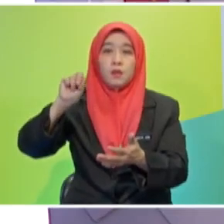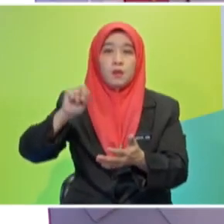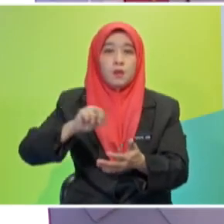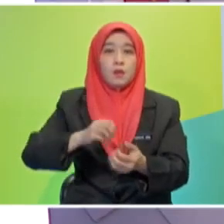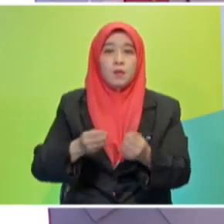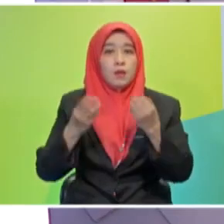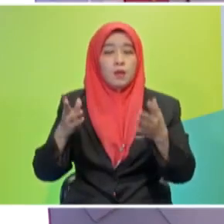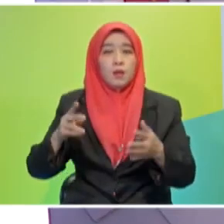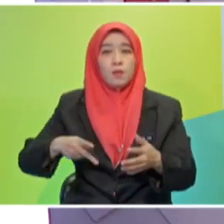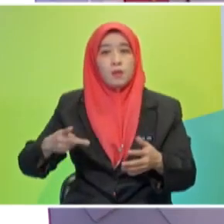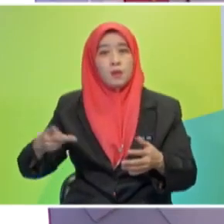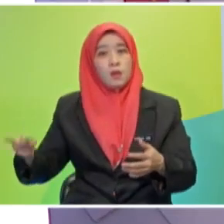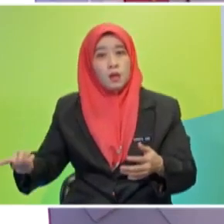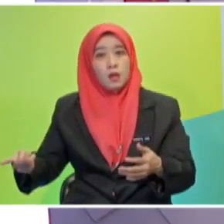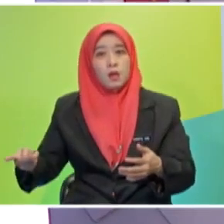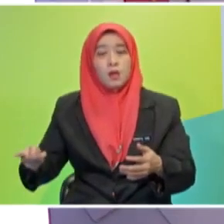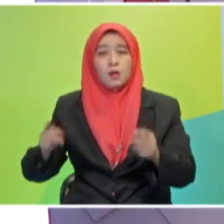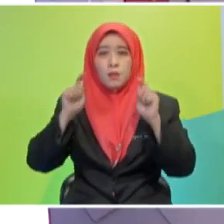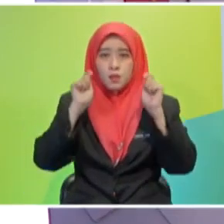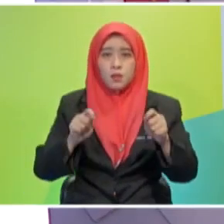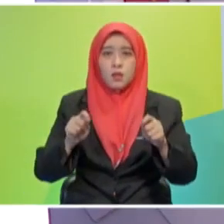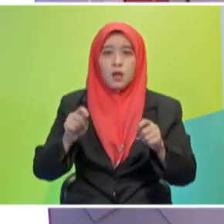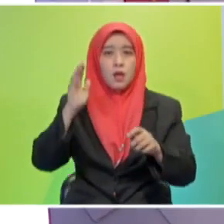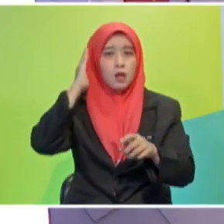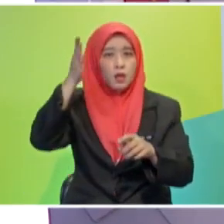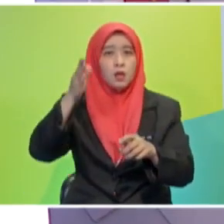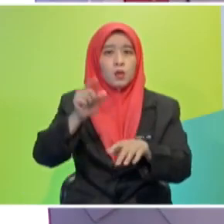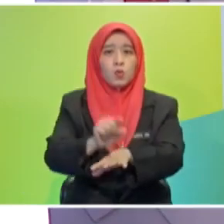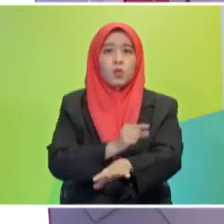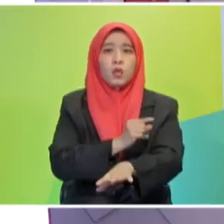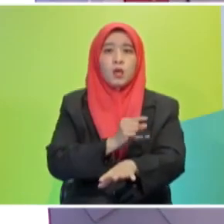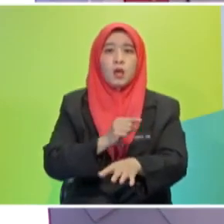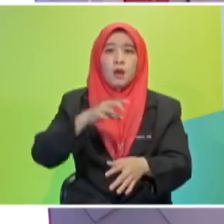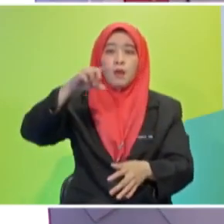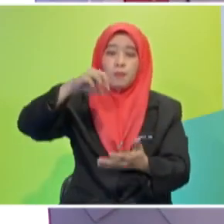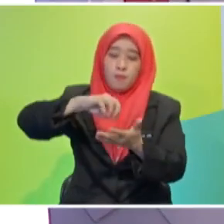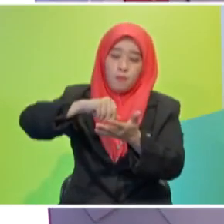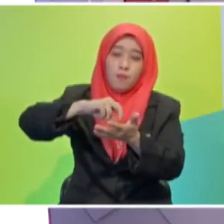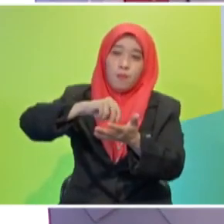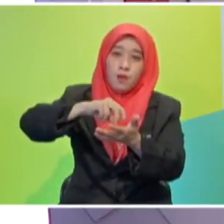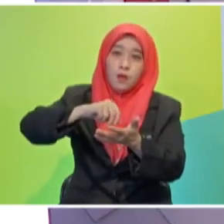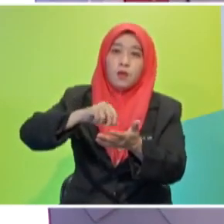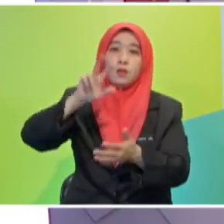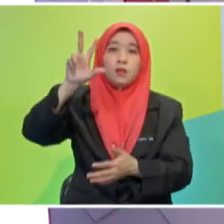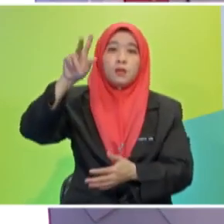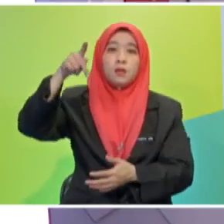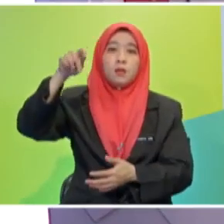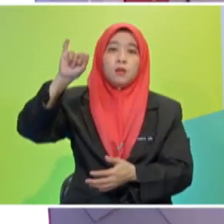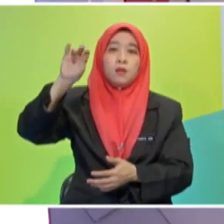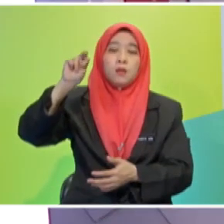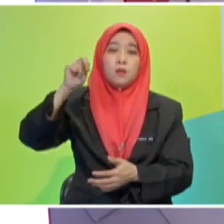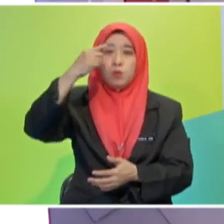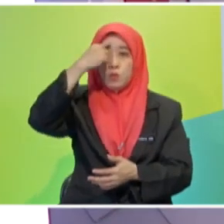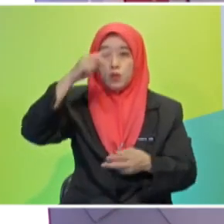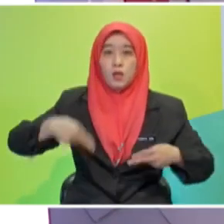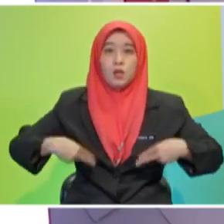elektrik pasti akan gunakan plug 3 pin untuk dihidupkan. Okey, seterusnya,